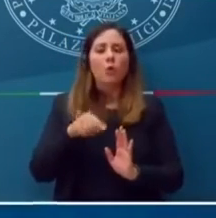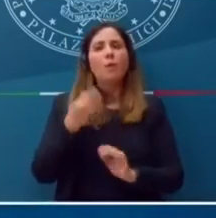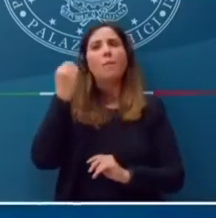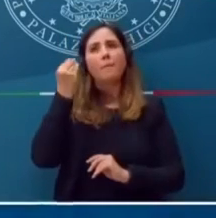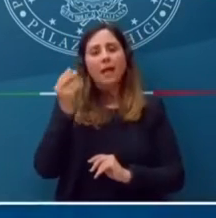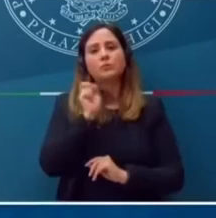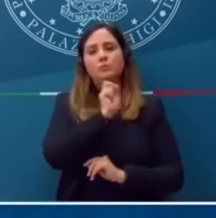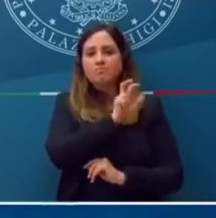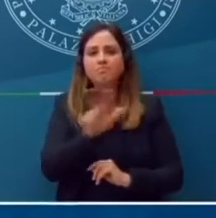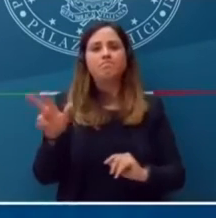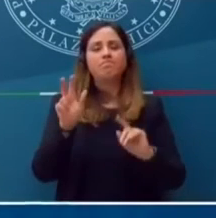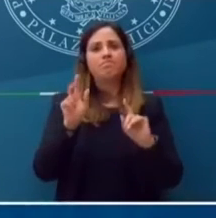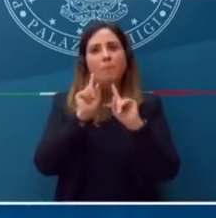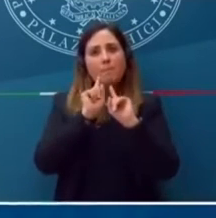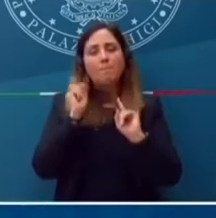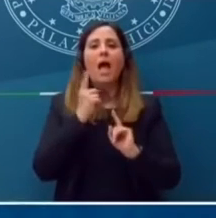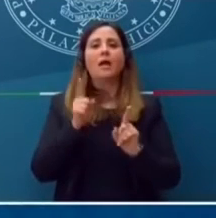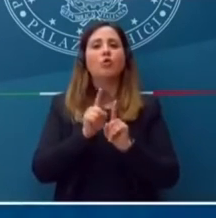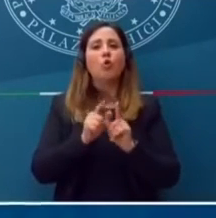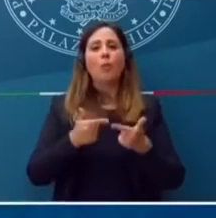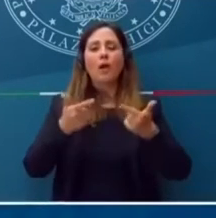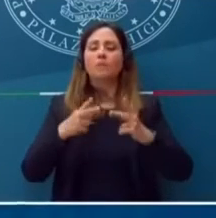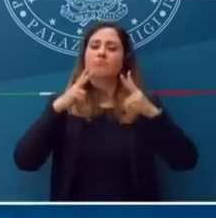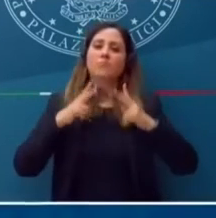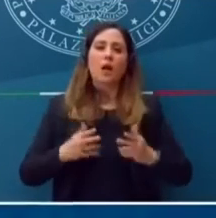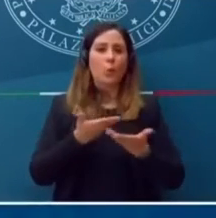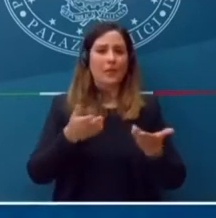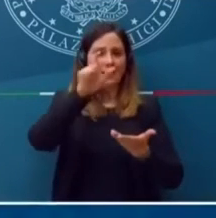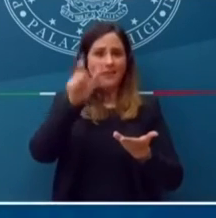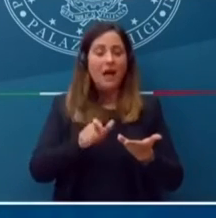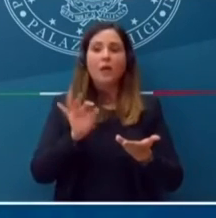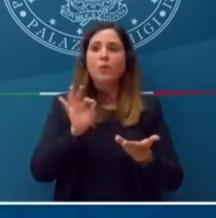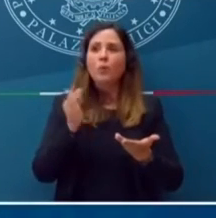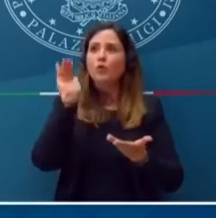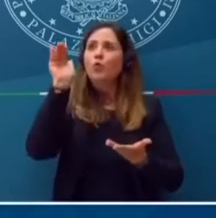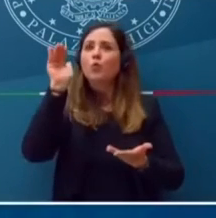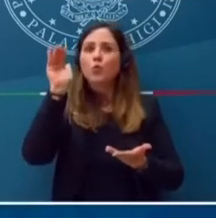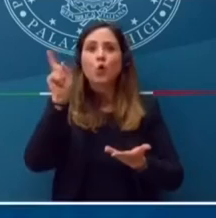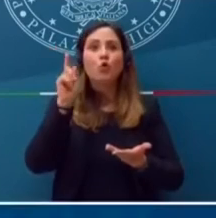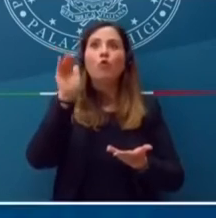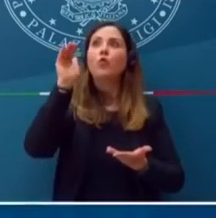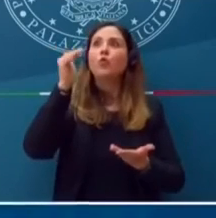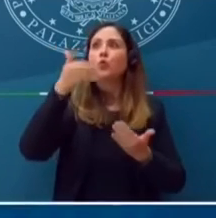rassicurare il Paese, che stiamo guardando al futuro, ma non il futuro lontano, il futuro delle prossime settimane.